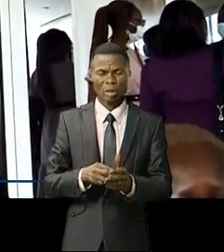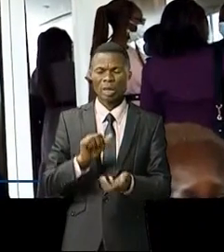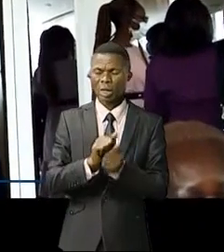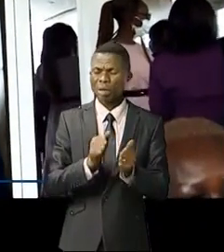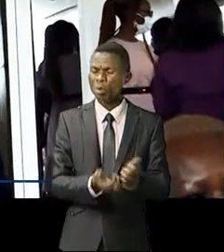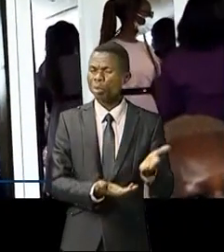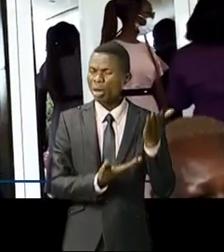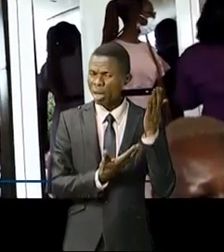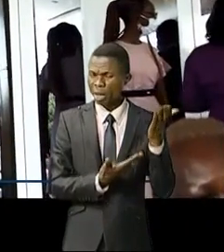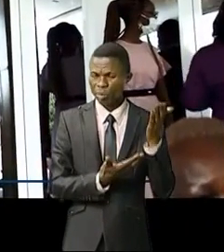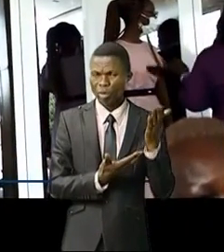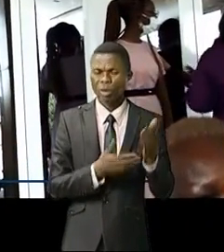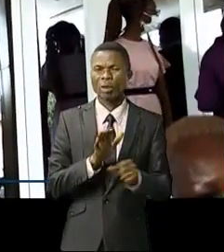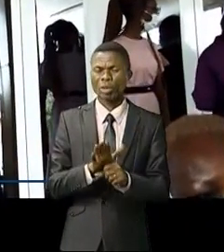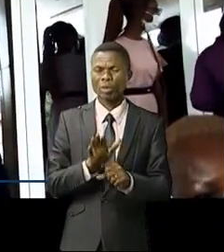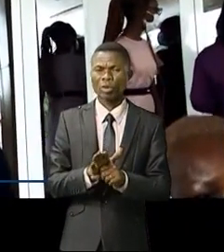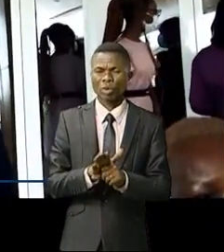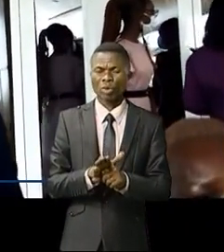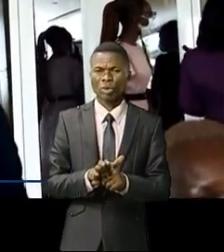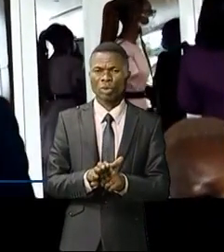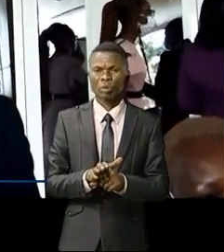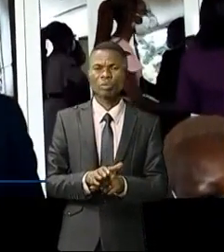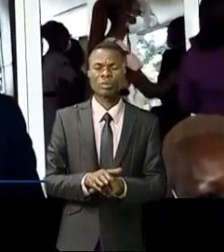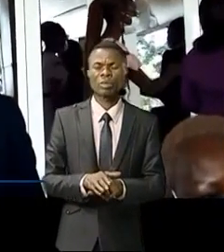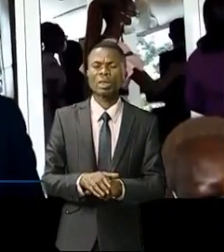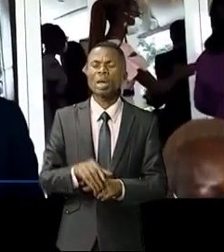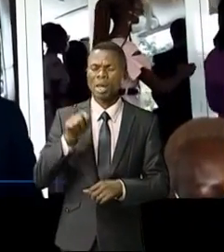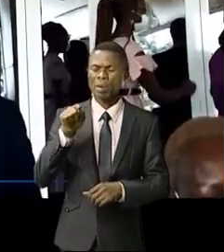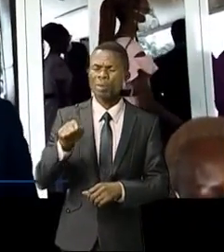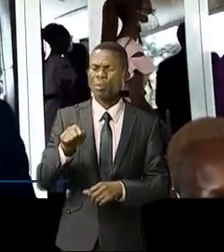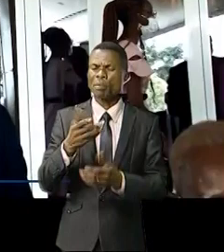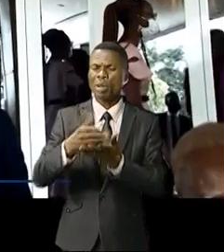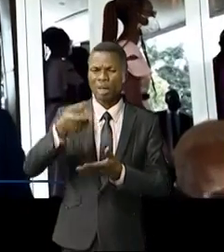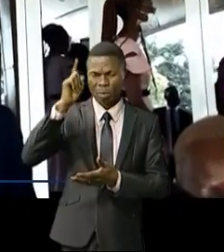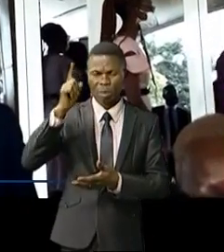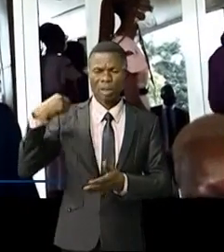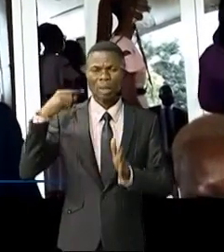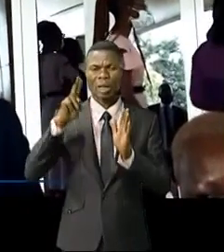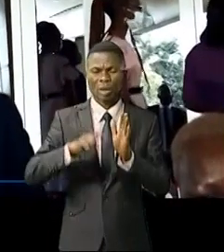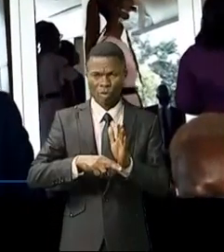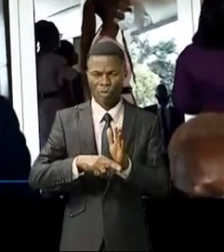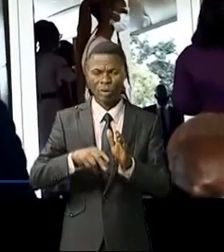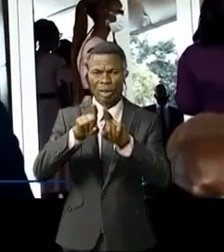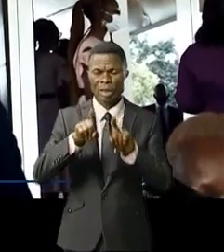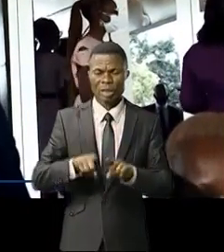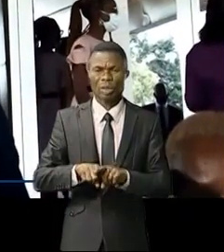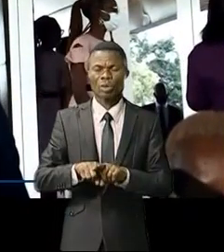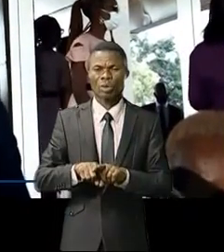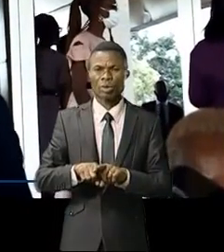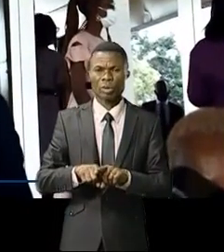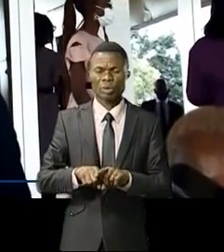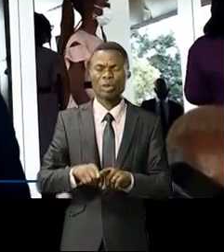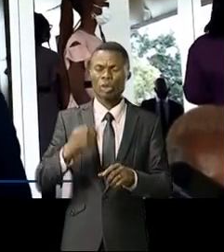est très haut dans l'échelle des priorités du gouvernement, du président et du gouvernement. Donc nous